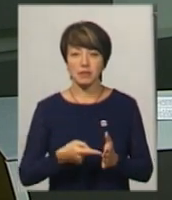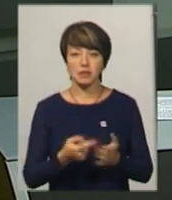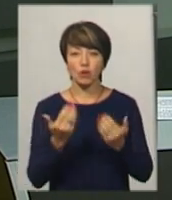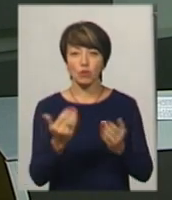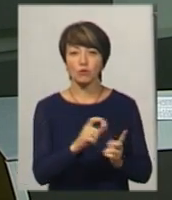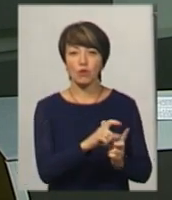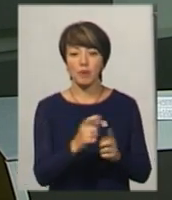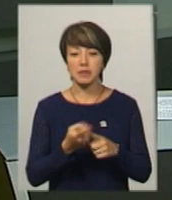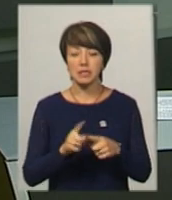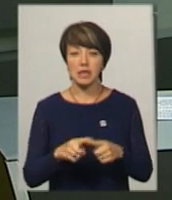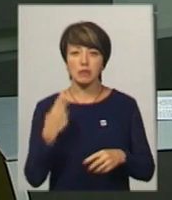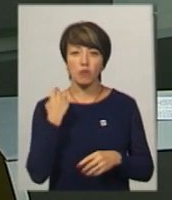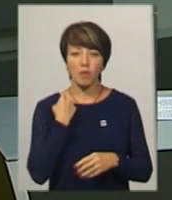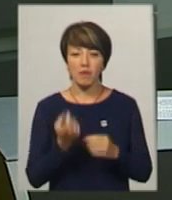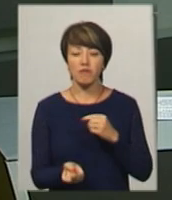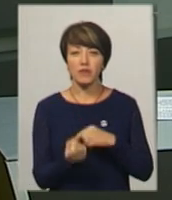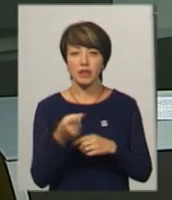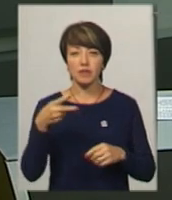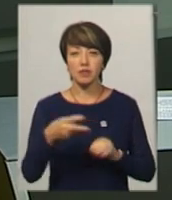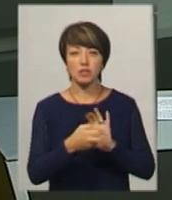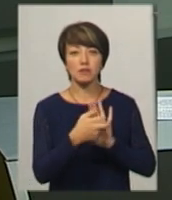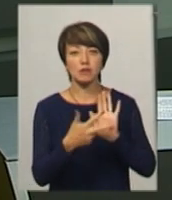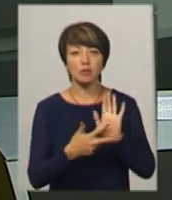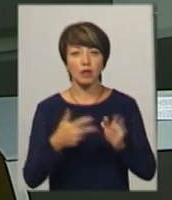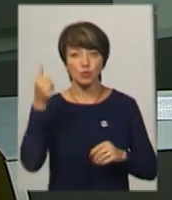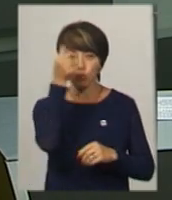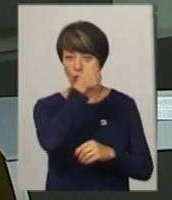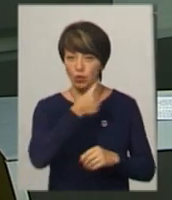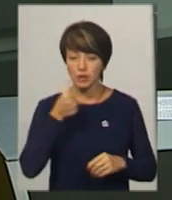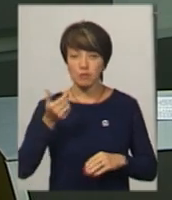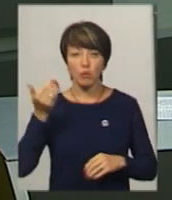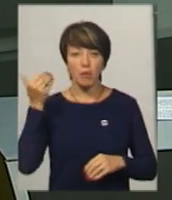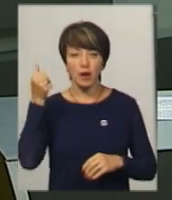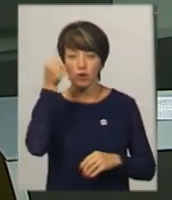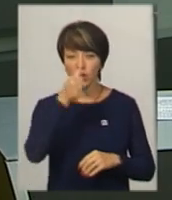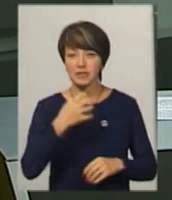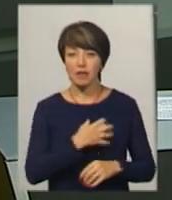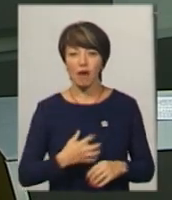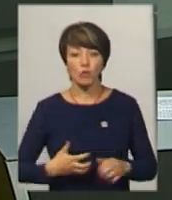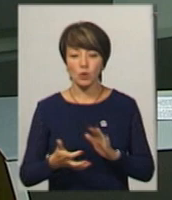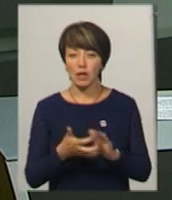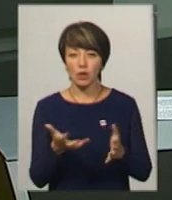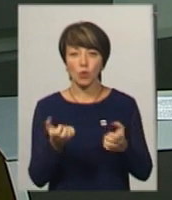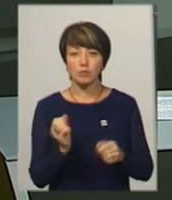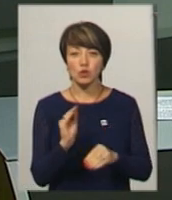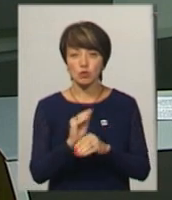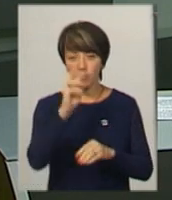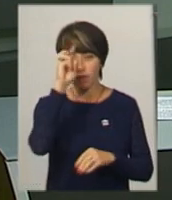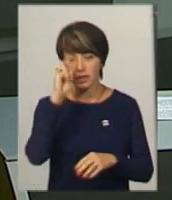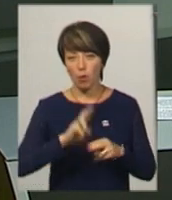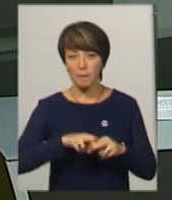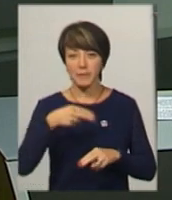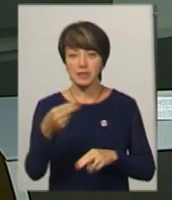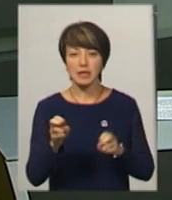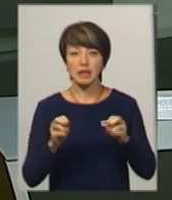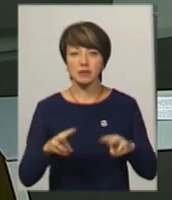його словами, ця заборгованість виникла у 2018 році. З попередніх років Славута недоотримала субвенції на компенсацію